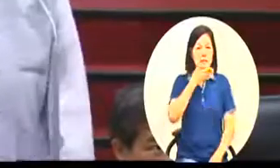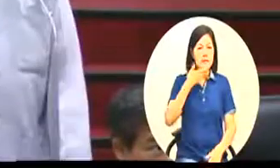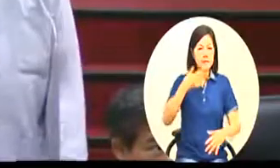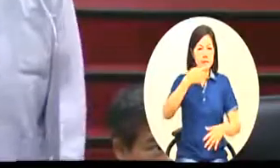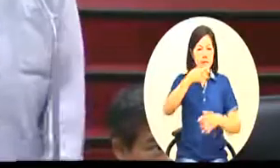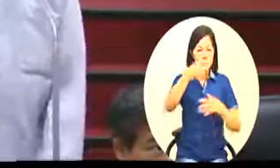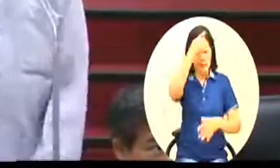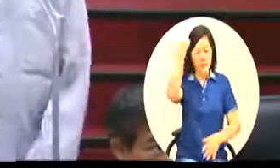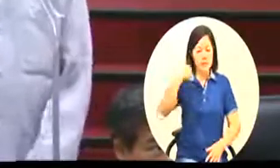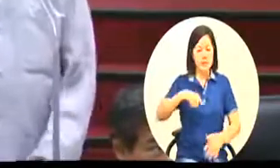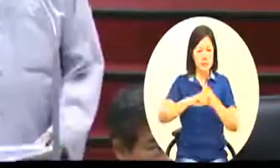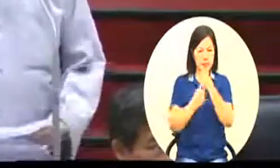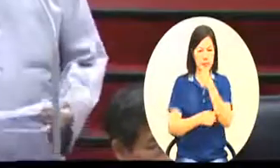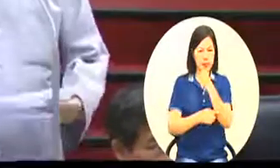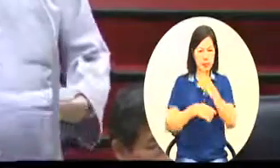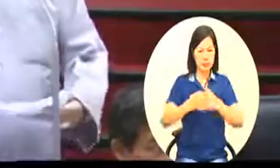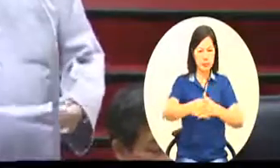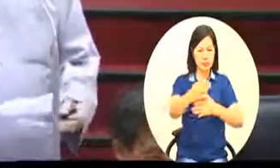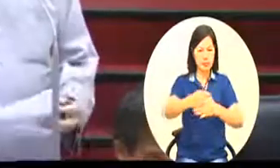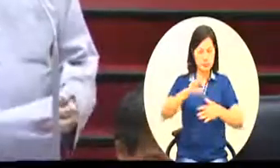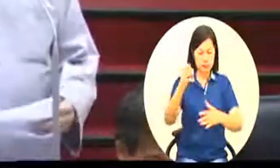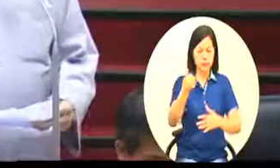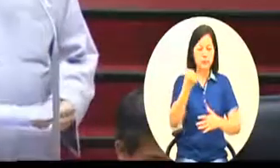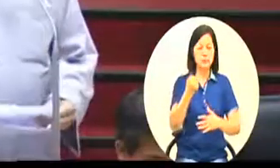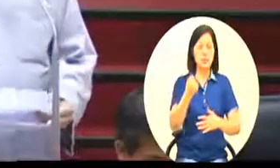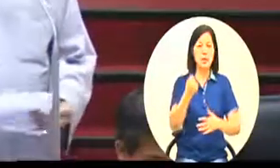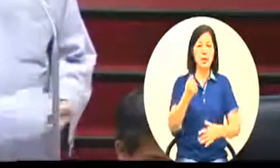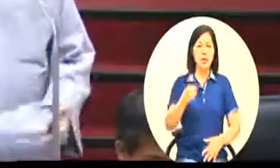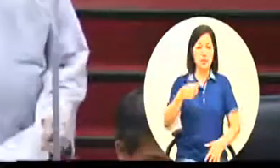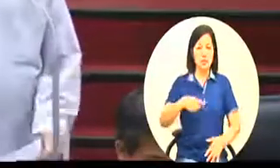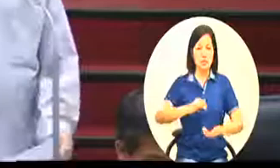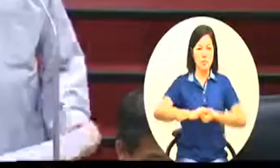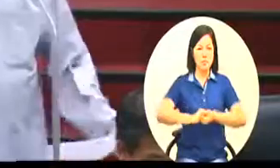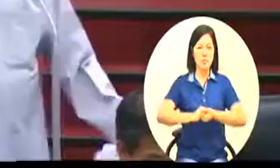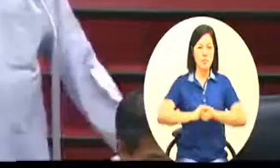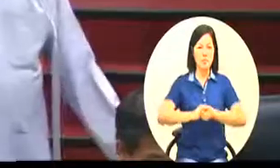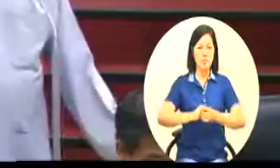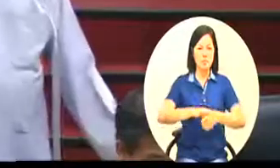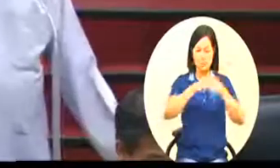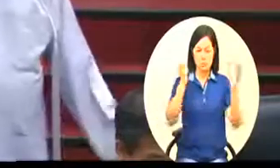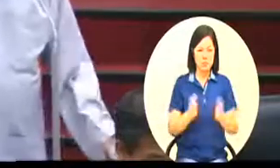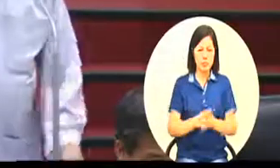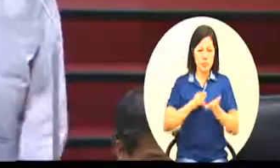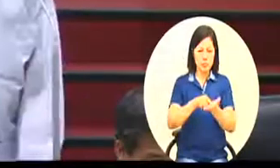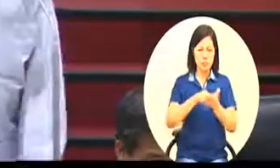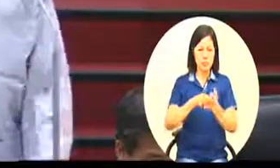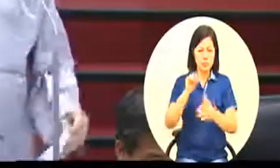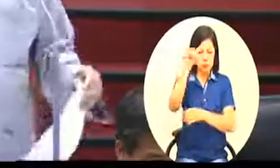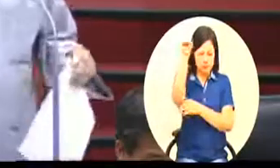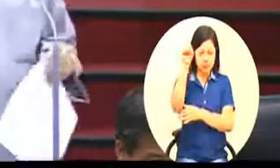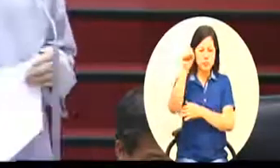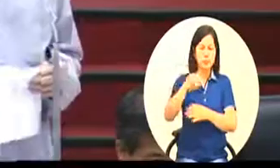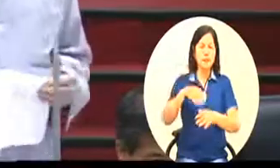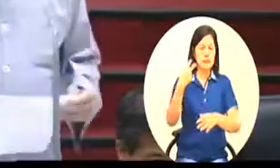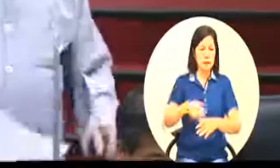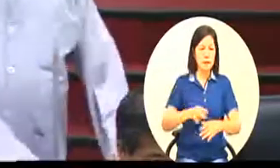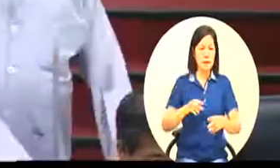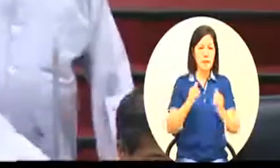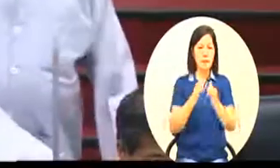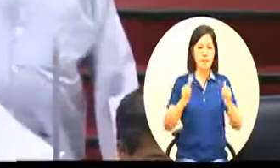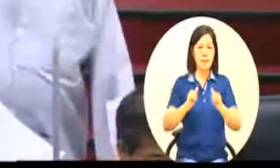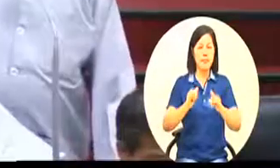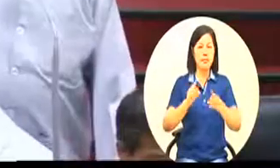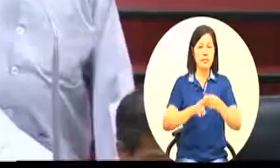程序上的权益。我们一定会全力声援，我们民主进步